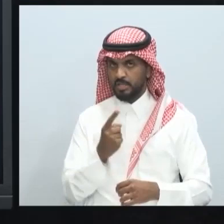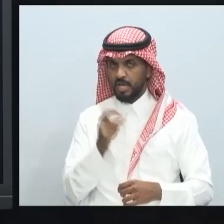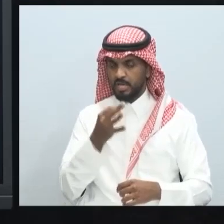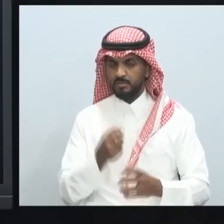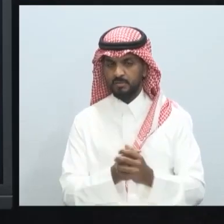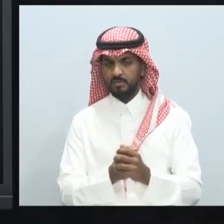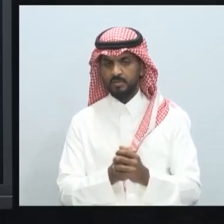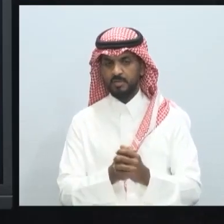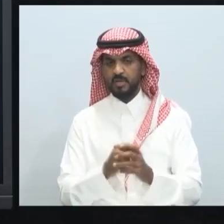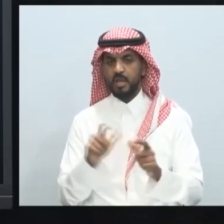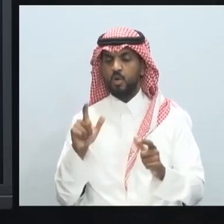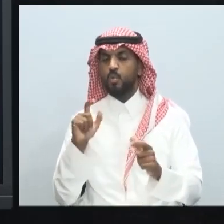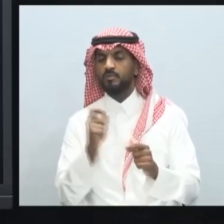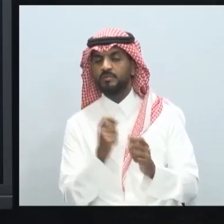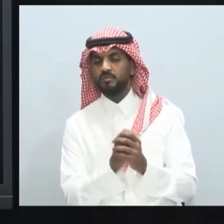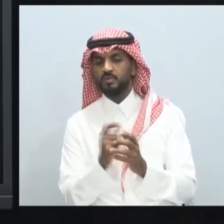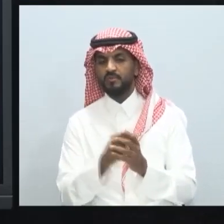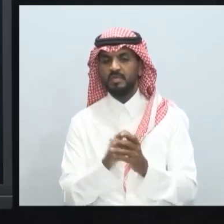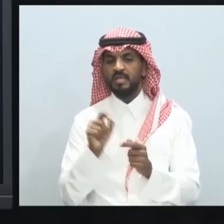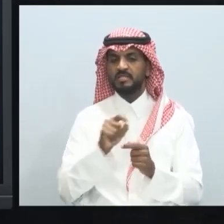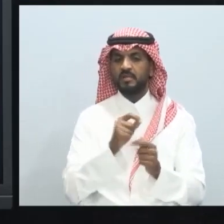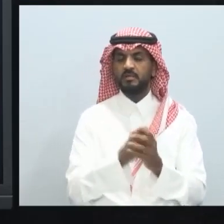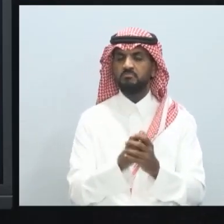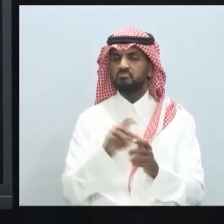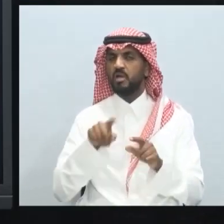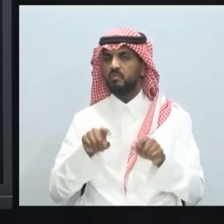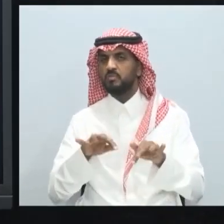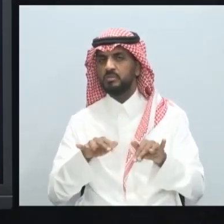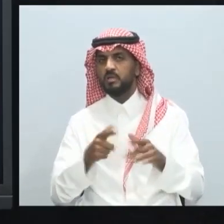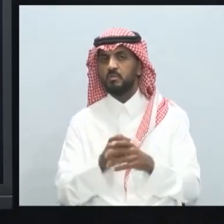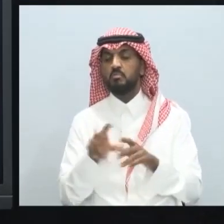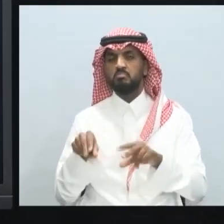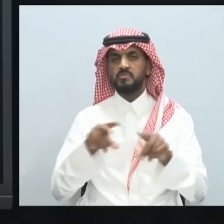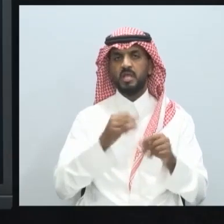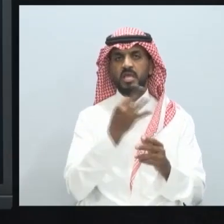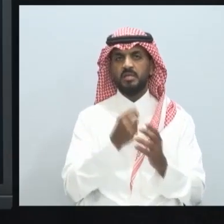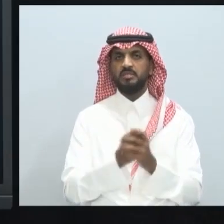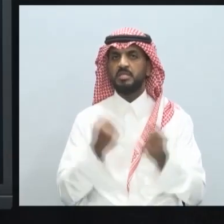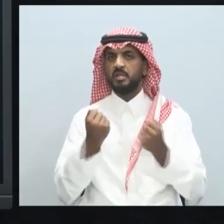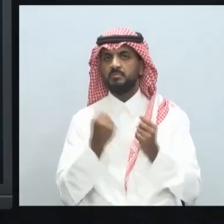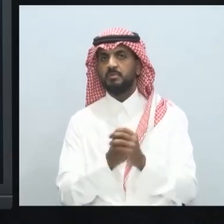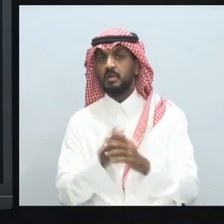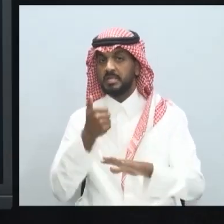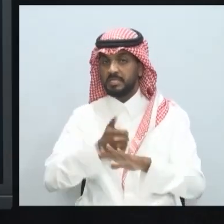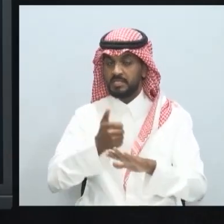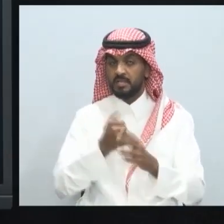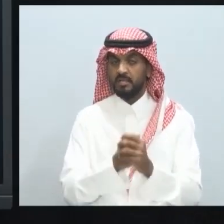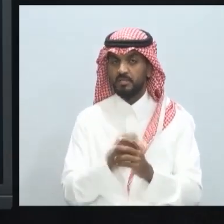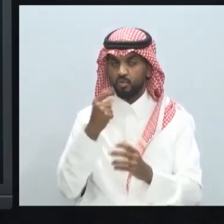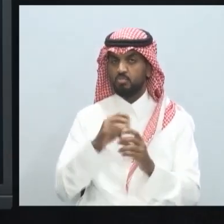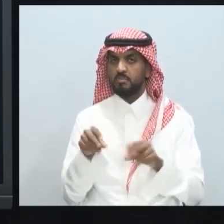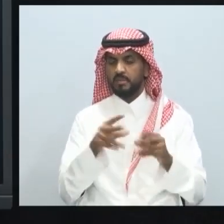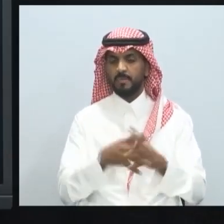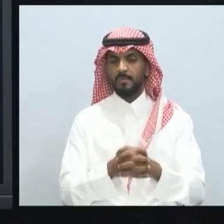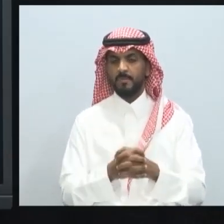لوحه المفاتيح دون تفكير في اماكن ازرار ونفس الشيء بالنسبه للقراءه فاذا تعودت وش دربت على المهارات الاساسيه لها تكون مثل